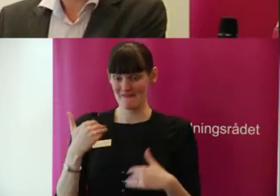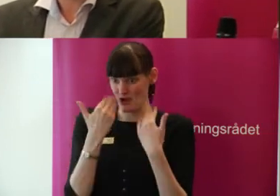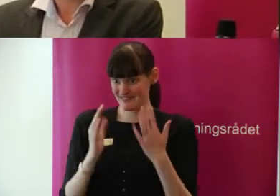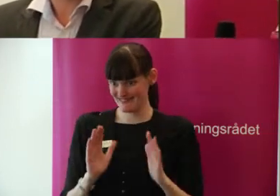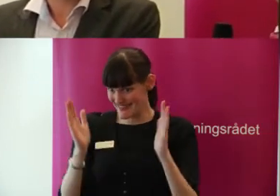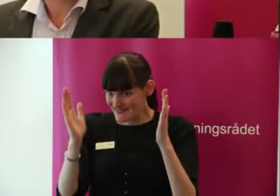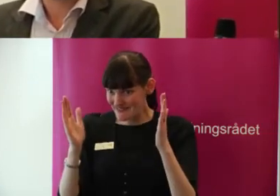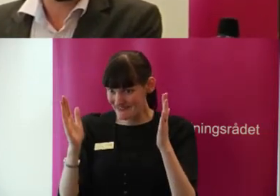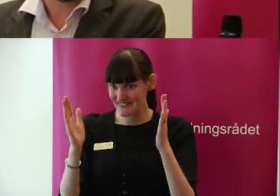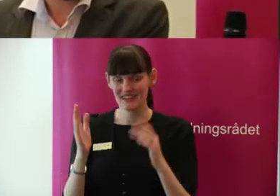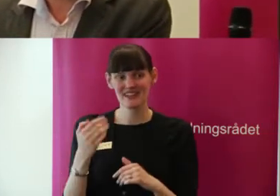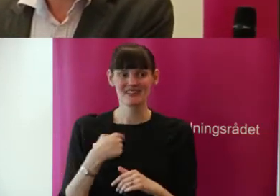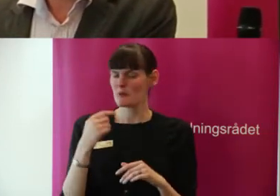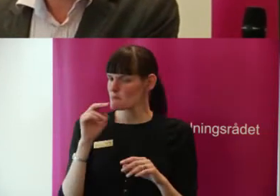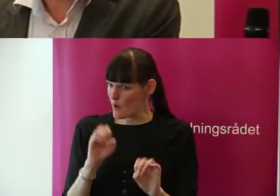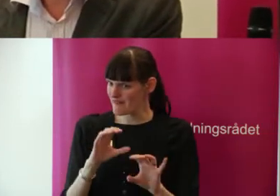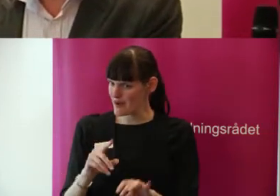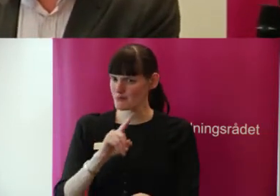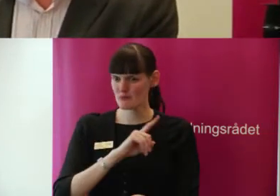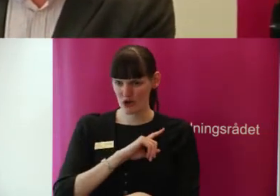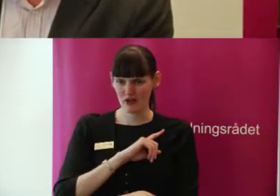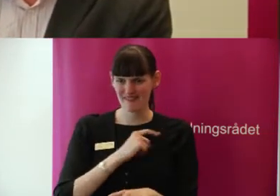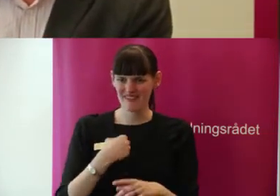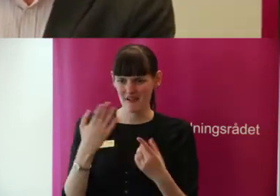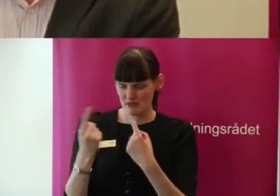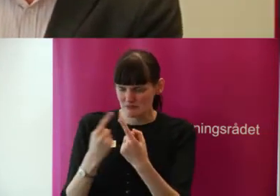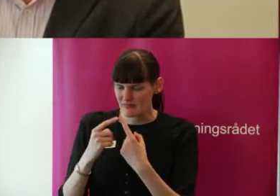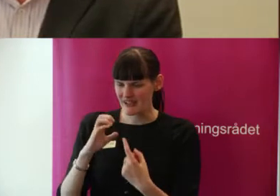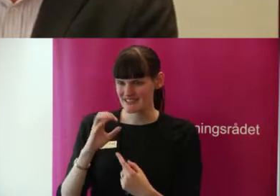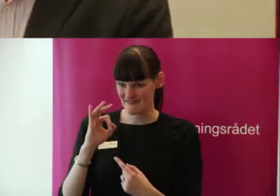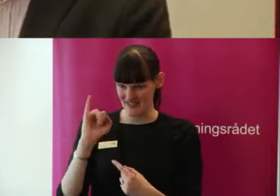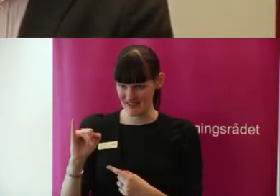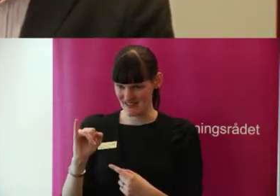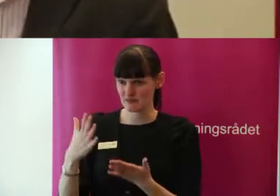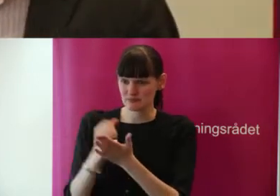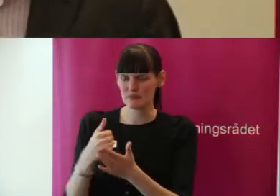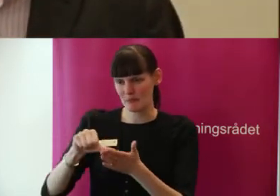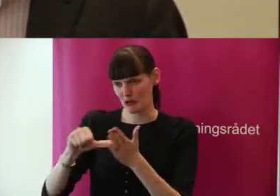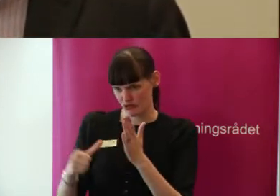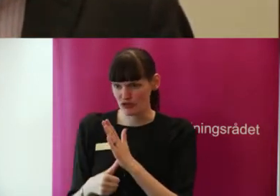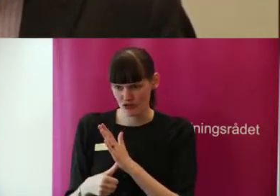påverkar detta definitivt. För vi har precis startat med SFI och fått betygsrätt för det. Och jag har en lång rad